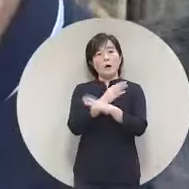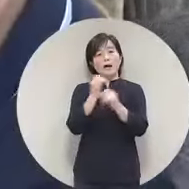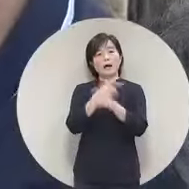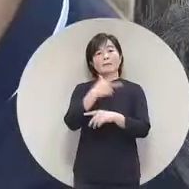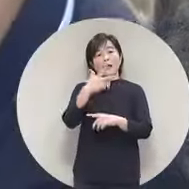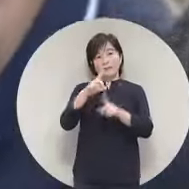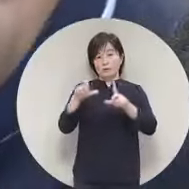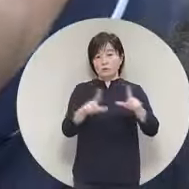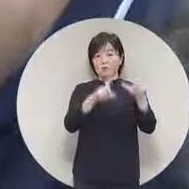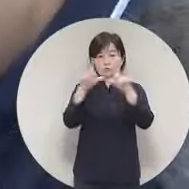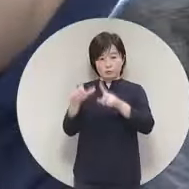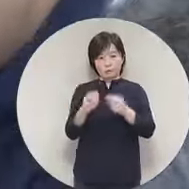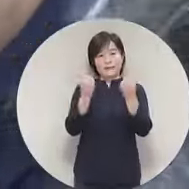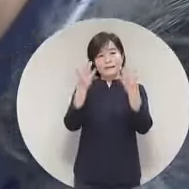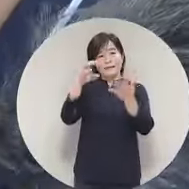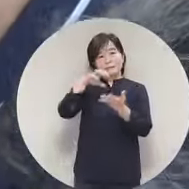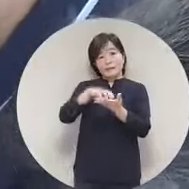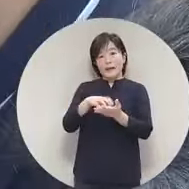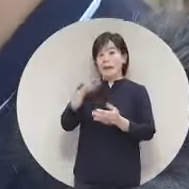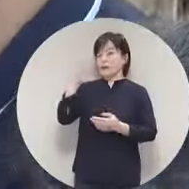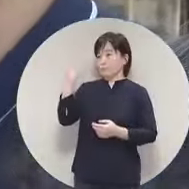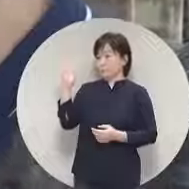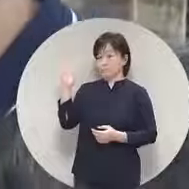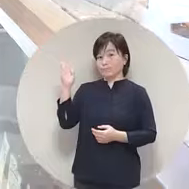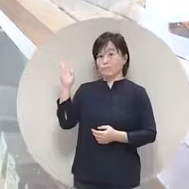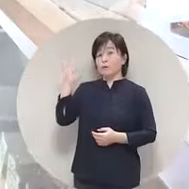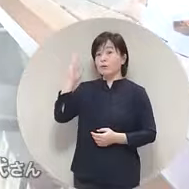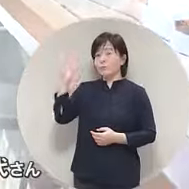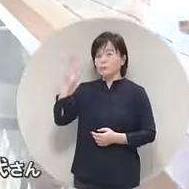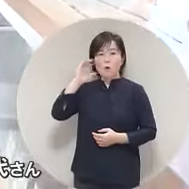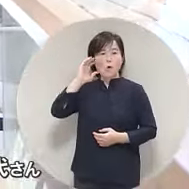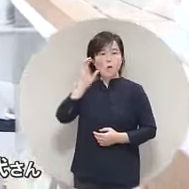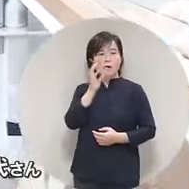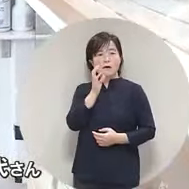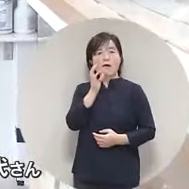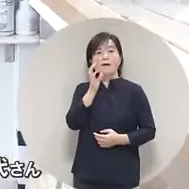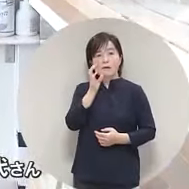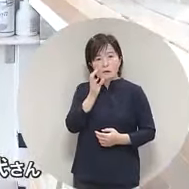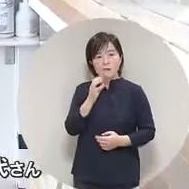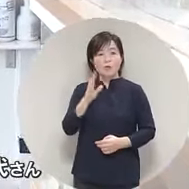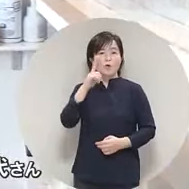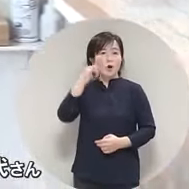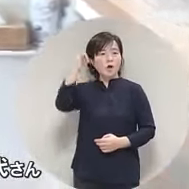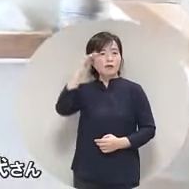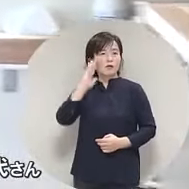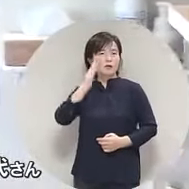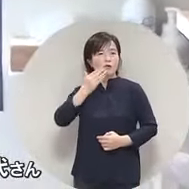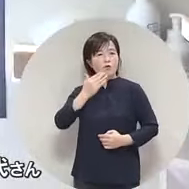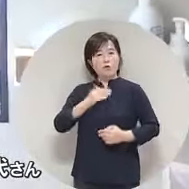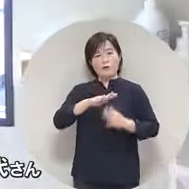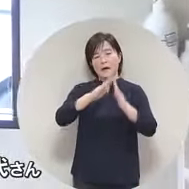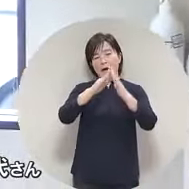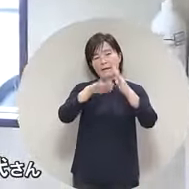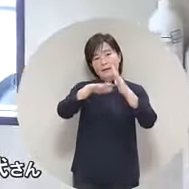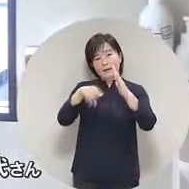岡山市に住む新面昇さん、両親がろう者の家庭で育ったコーダです